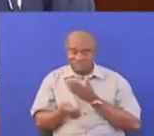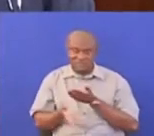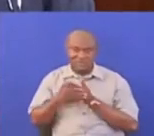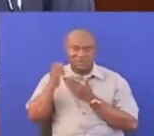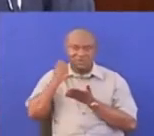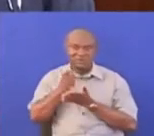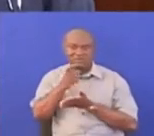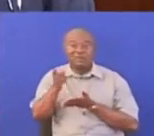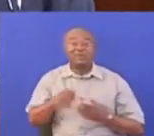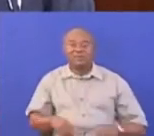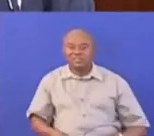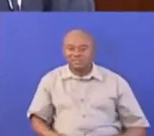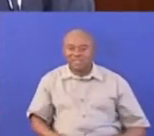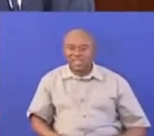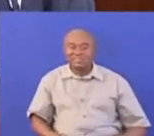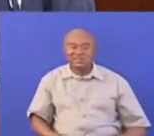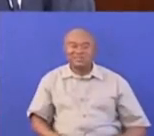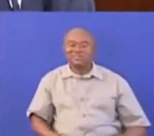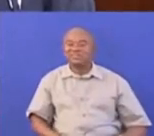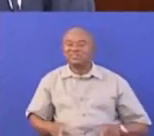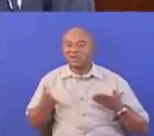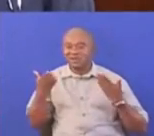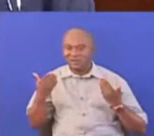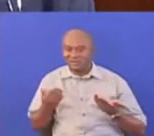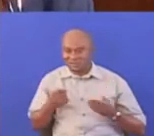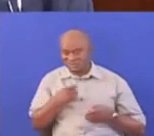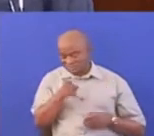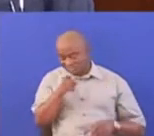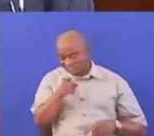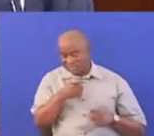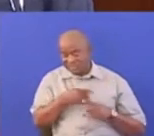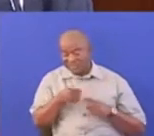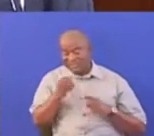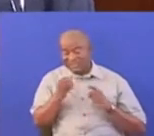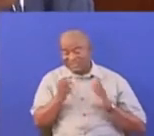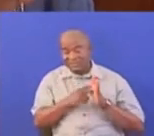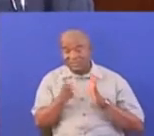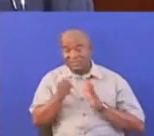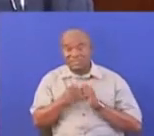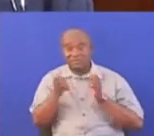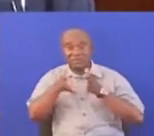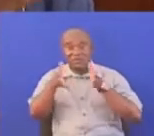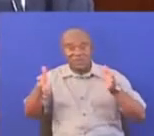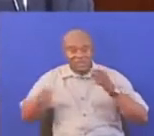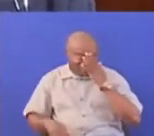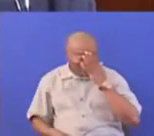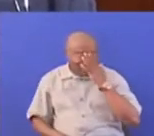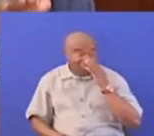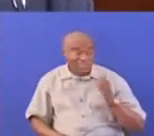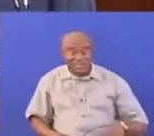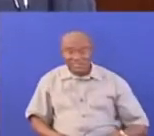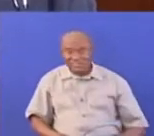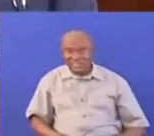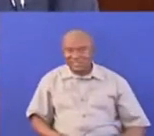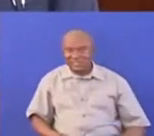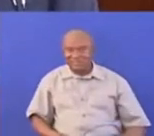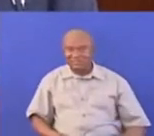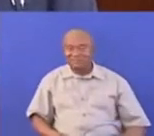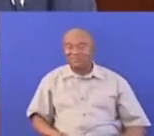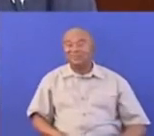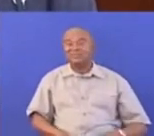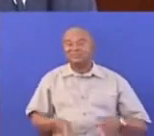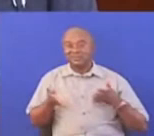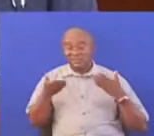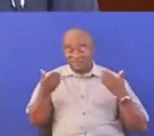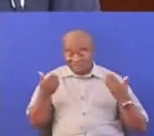wameamua kugawa eneo kilomita za mraba 478. Hili ni jambo kubwa sana. Nikupongeza sana Mheshimiwa Waziri, na